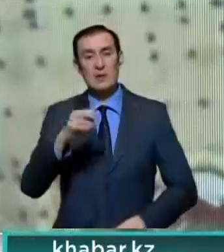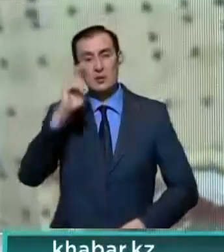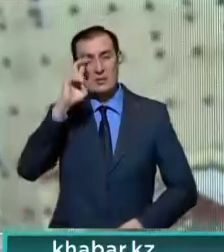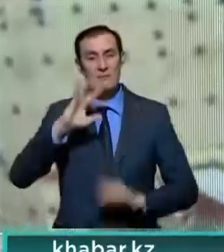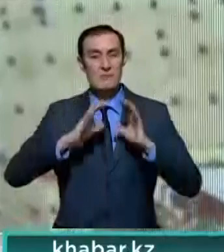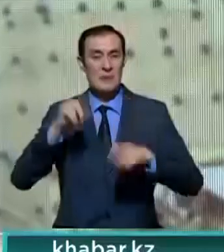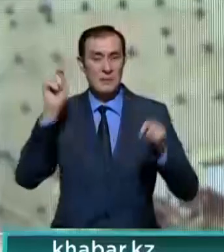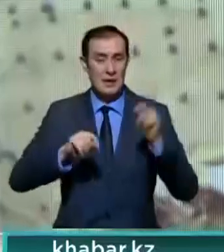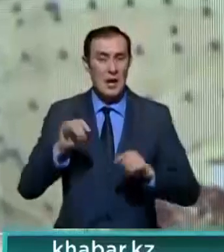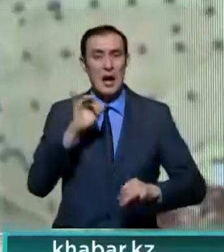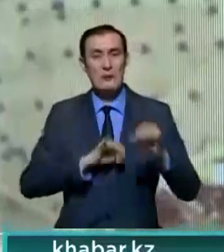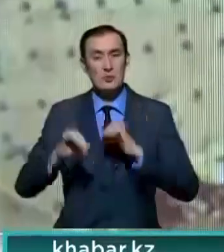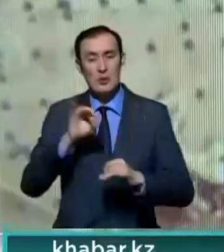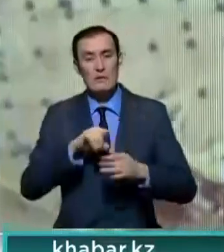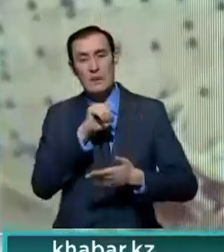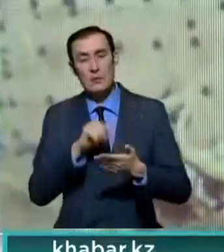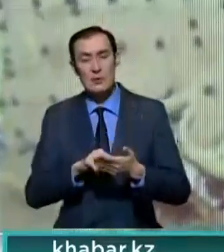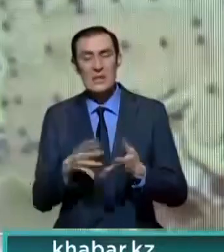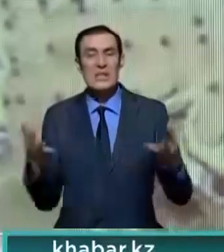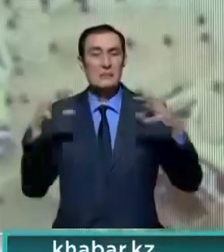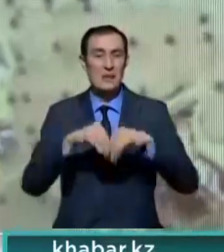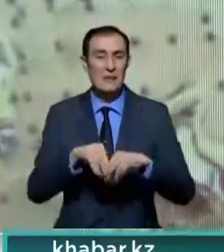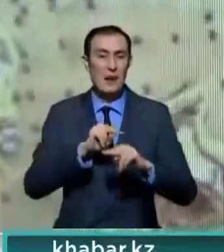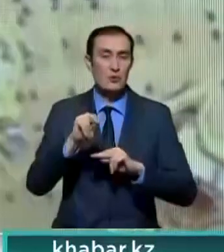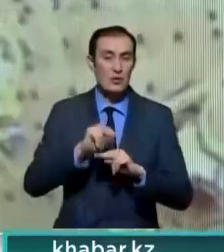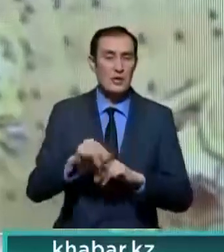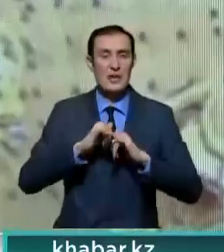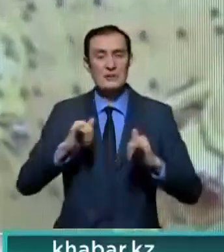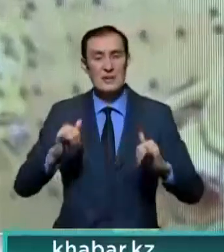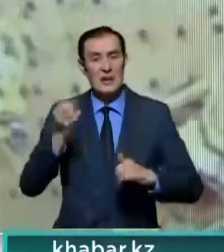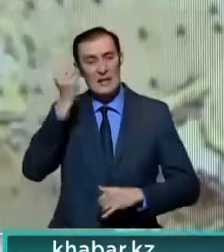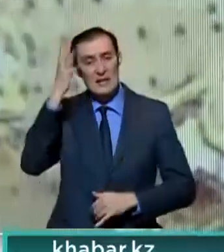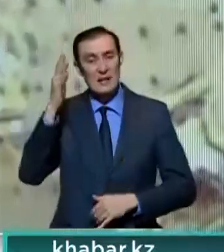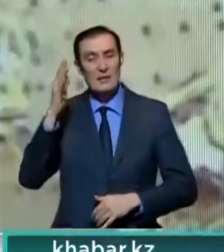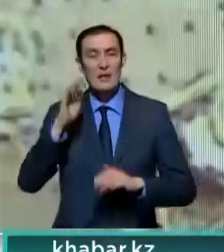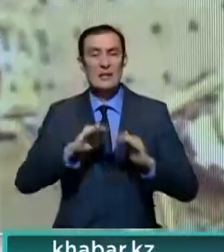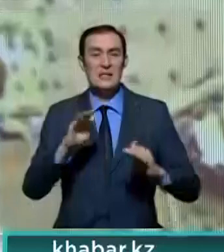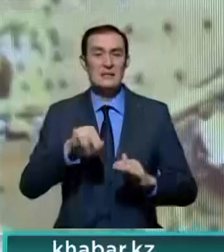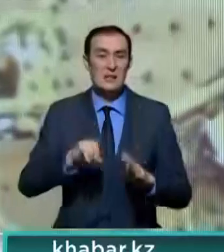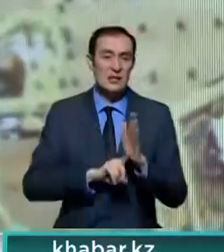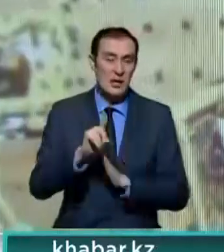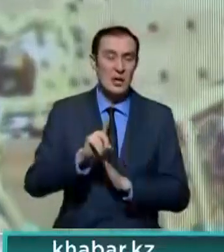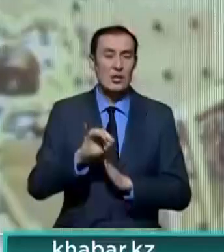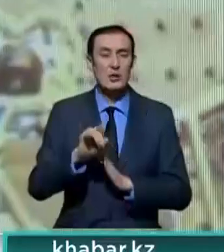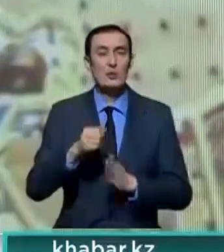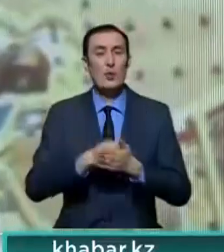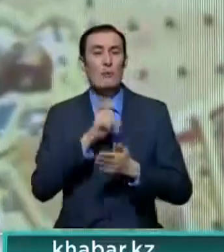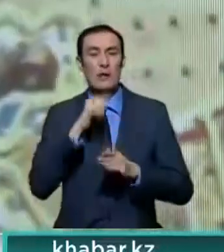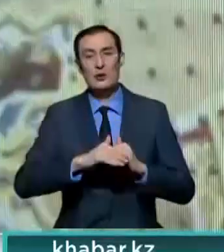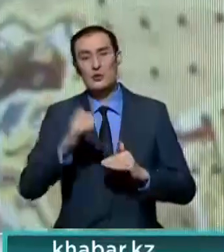Они обсуждают вопросы гибридного формата обучения, развития интеллекта дошкольников и адаптации молодежи к